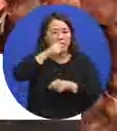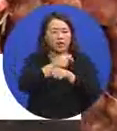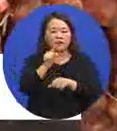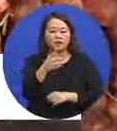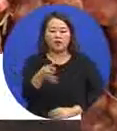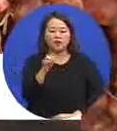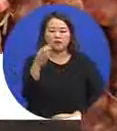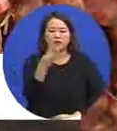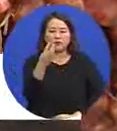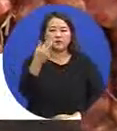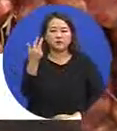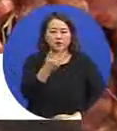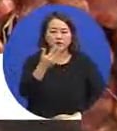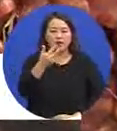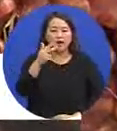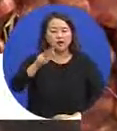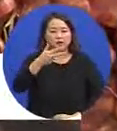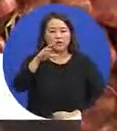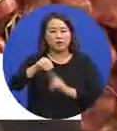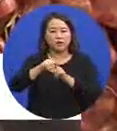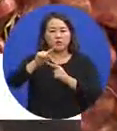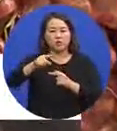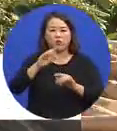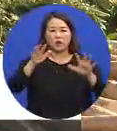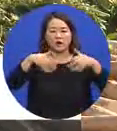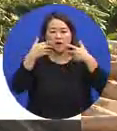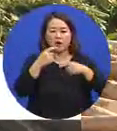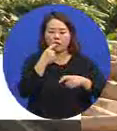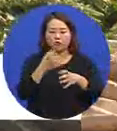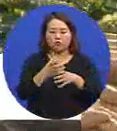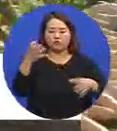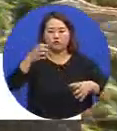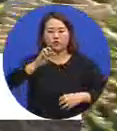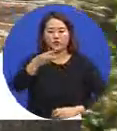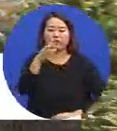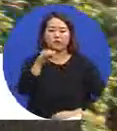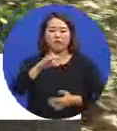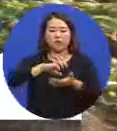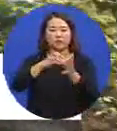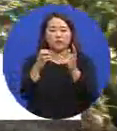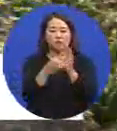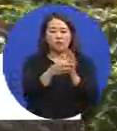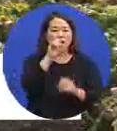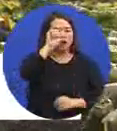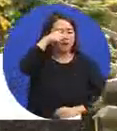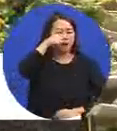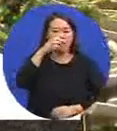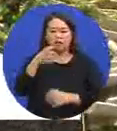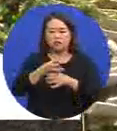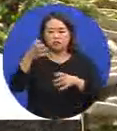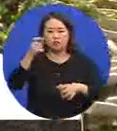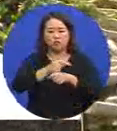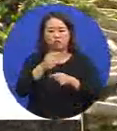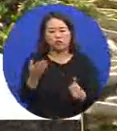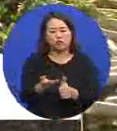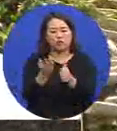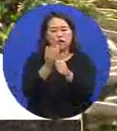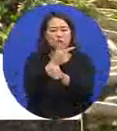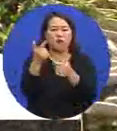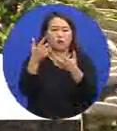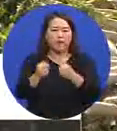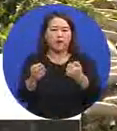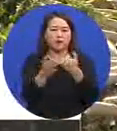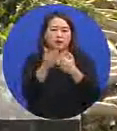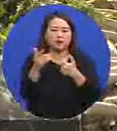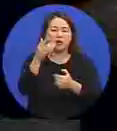원, 가을무는 32개 농가에 300만 원입니다. 양파와 가을무의 시세는 생산량의 증가 등으로 기준